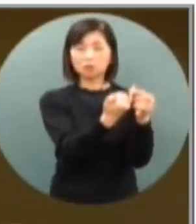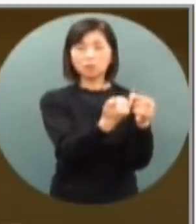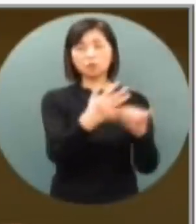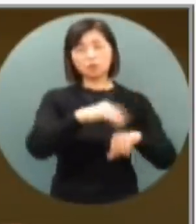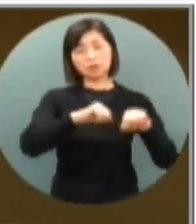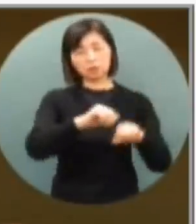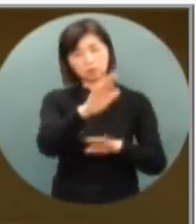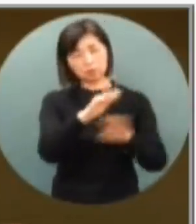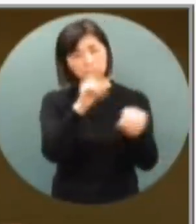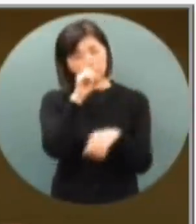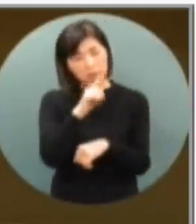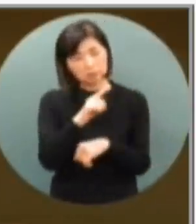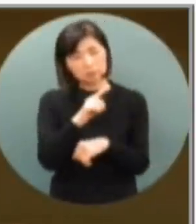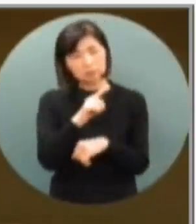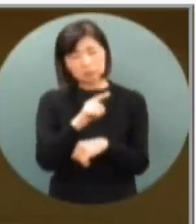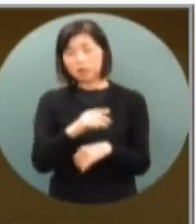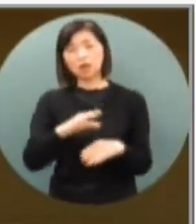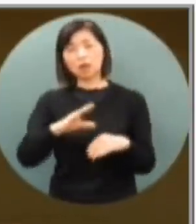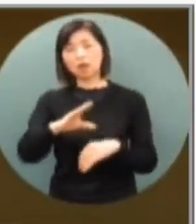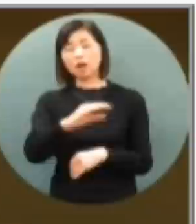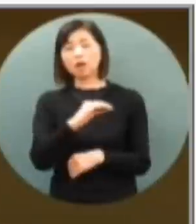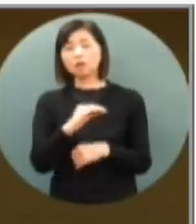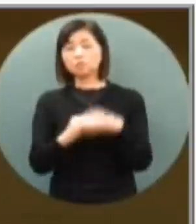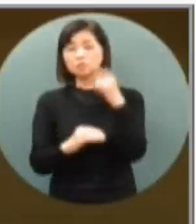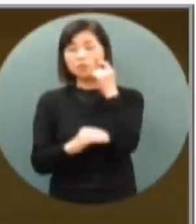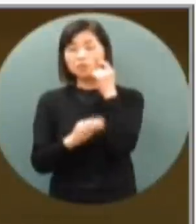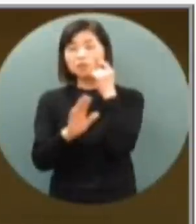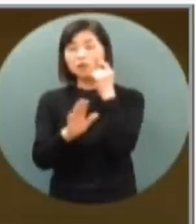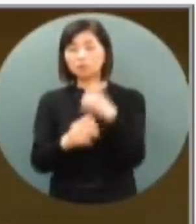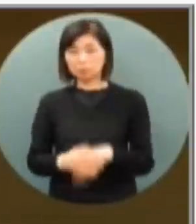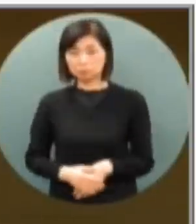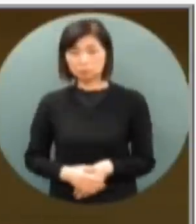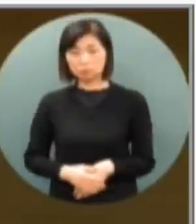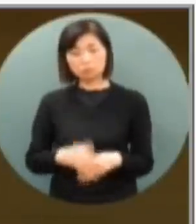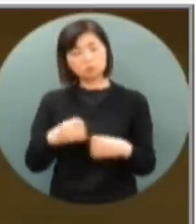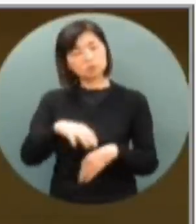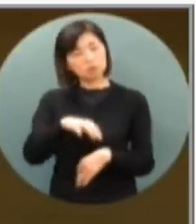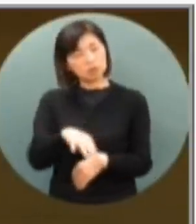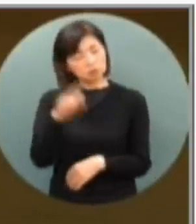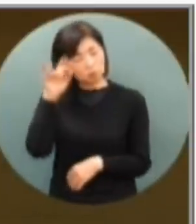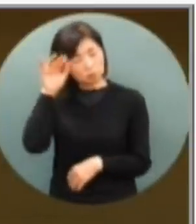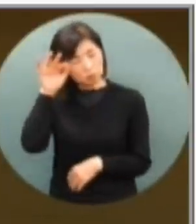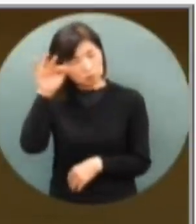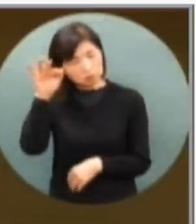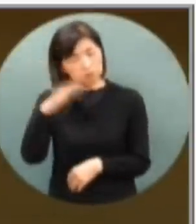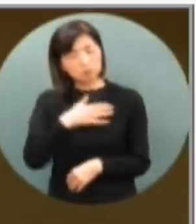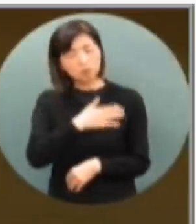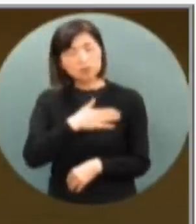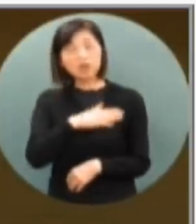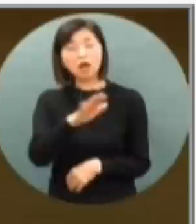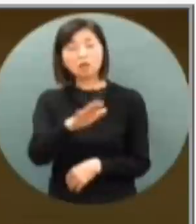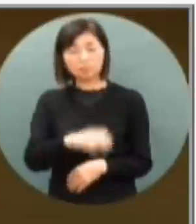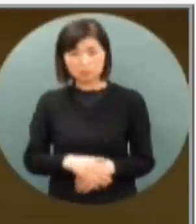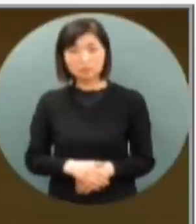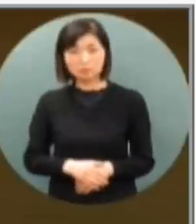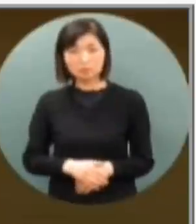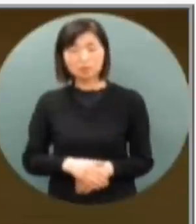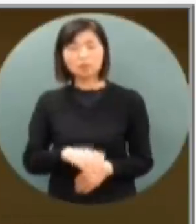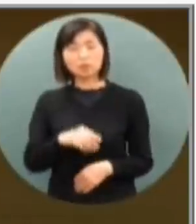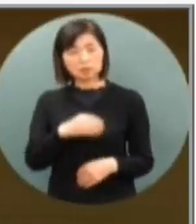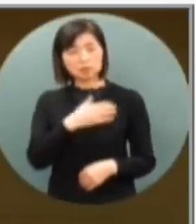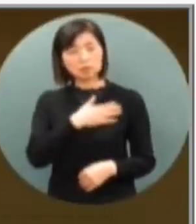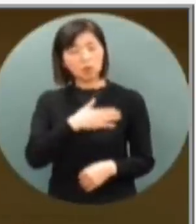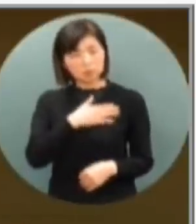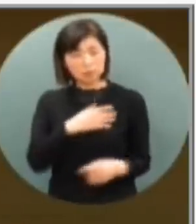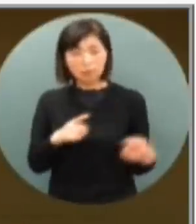ません。ただやはりふるさとへの思いをお持ちでありますので、できるだけの思いを受け止めて実現ができるように、あるいは現在